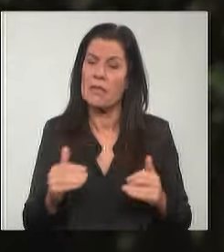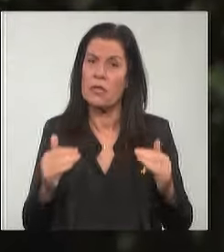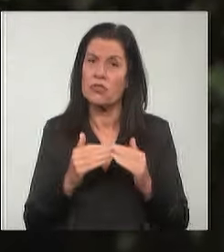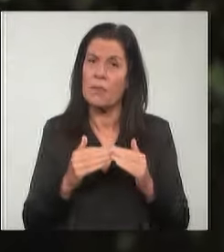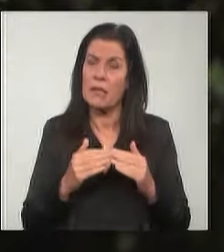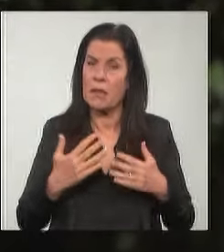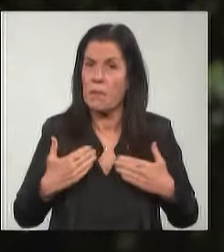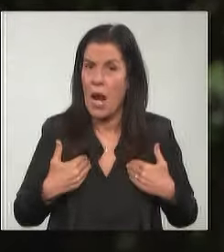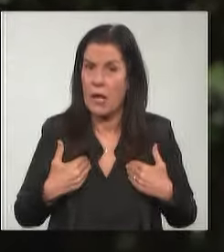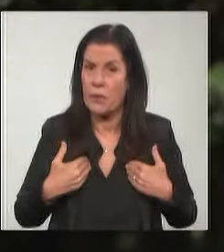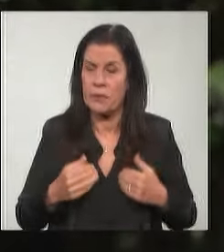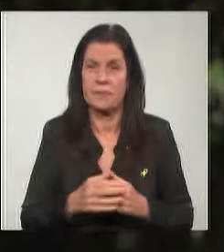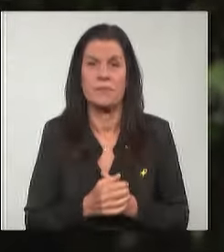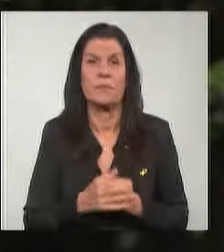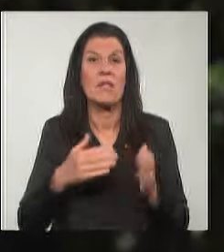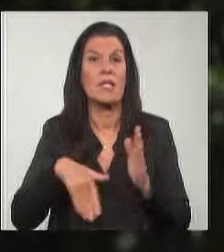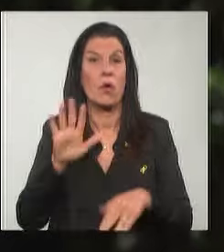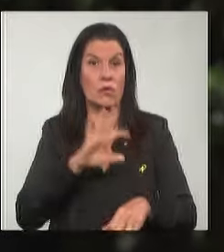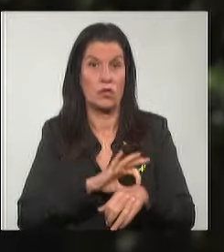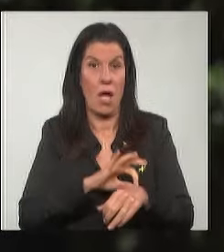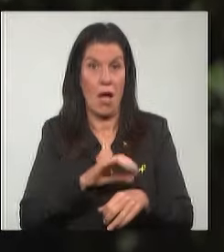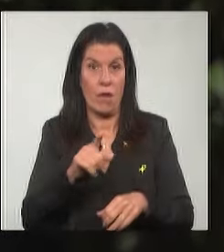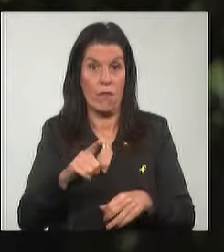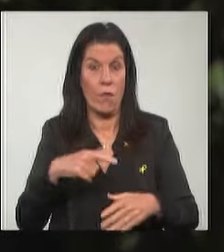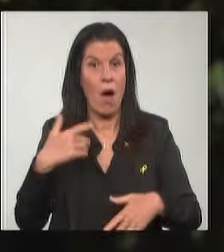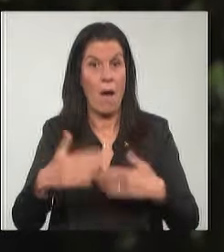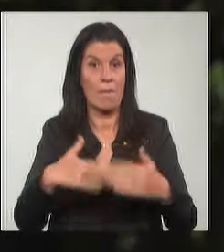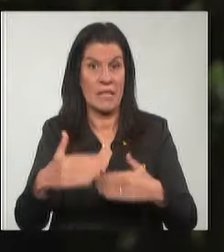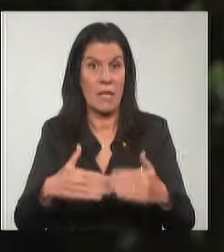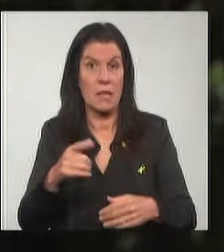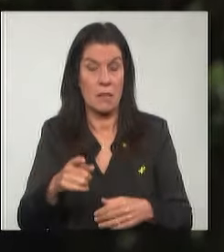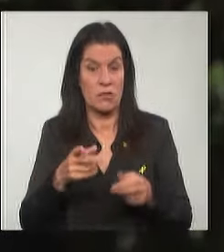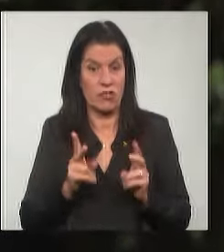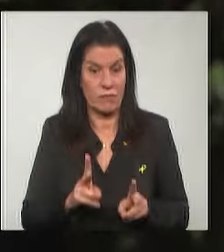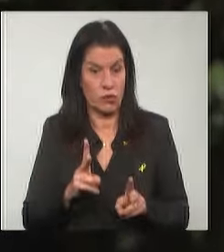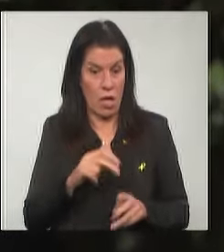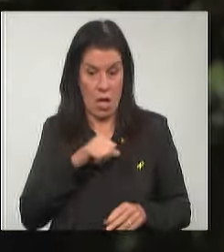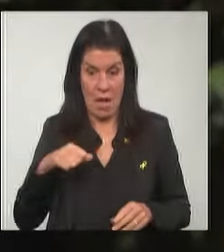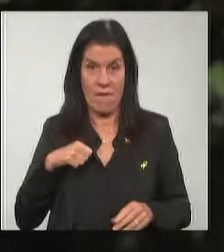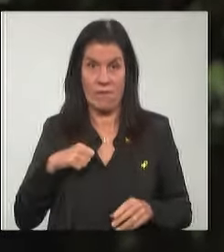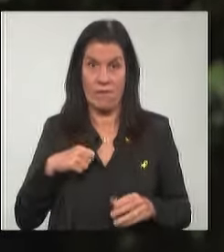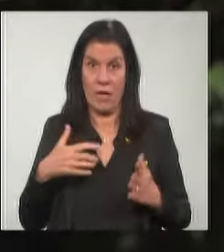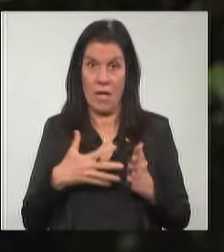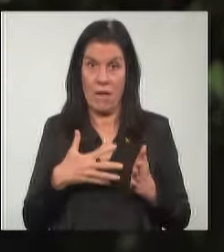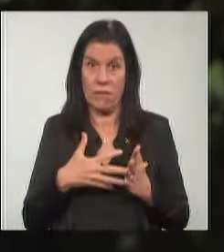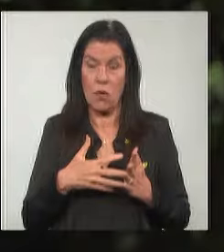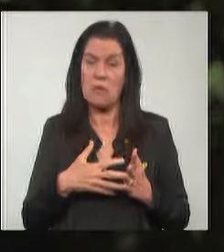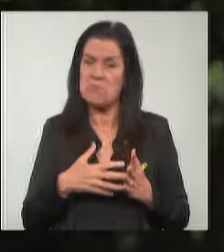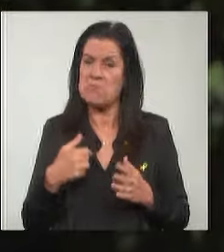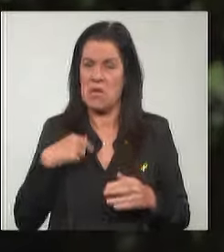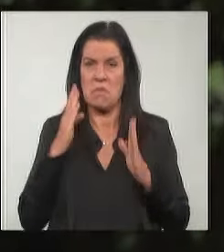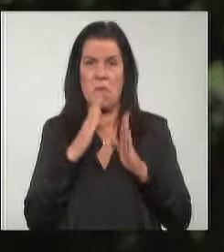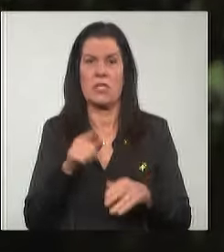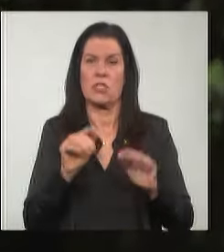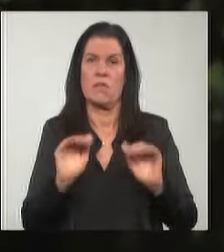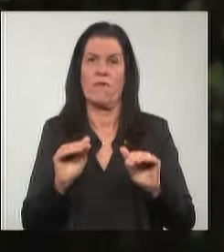שבאמת הרפואה מתקדמת יותר לרמת הביצוע העצמי, הביתי, אני מאמינה שזה מבורך, כל שינוי כזה הוא מבורך, על אחת